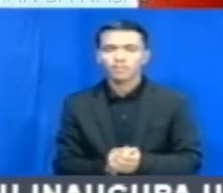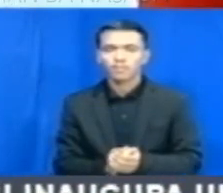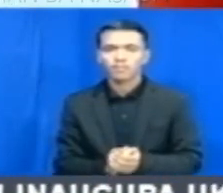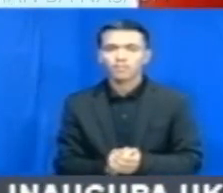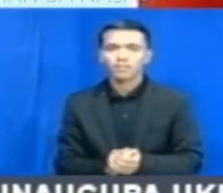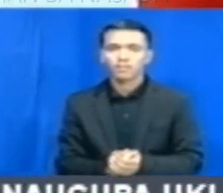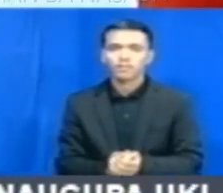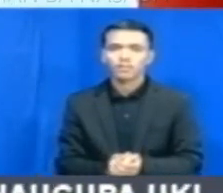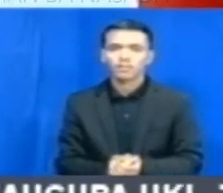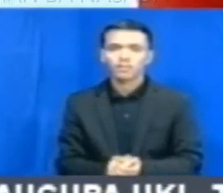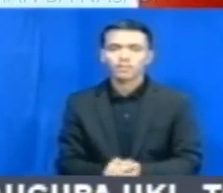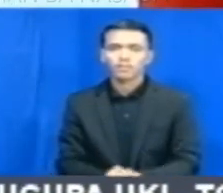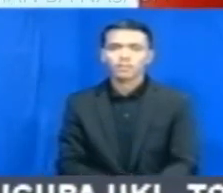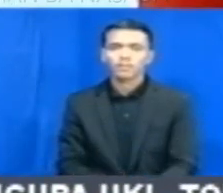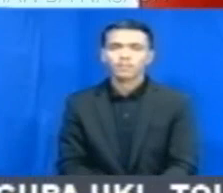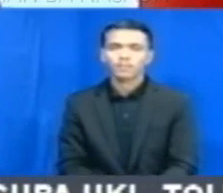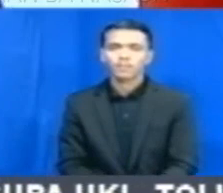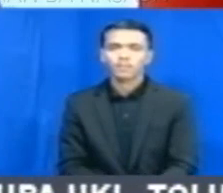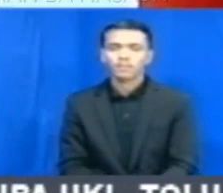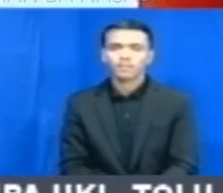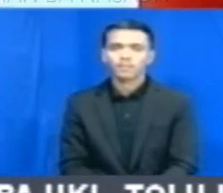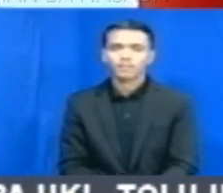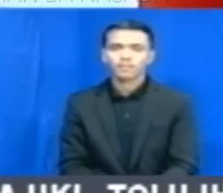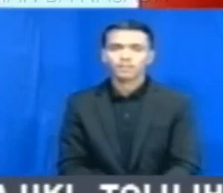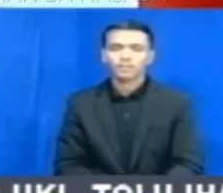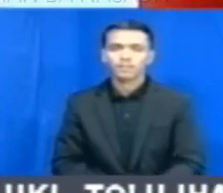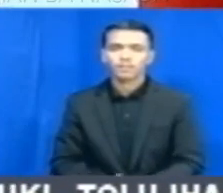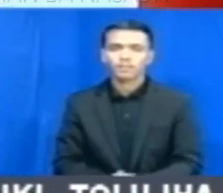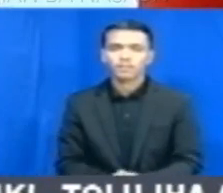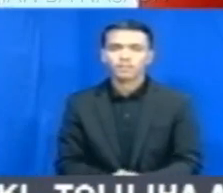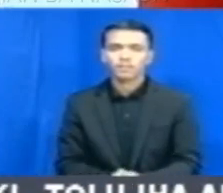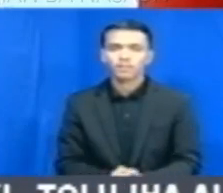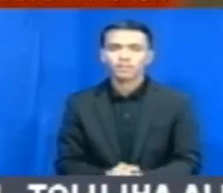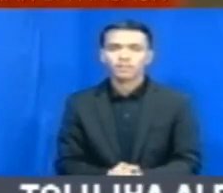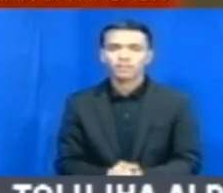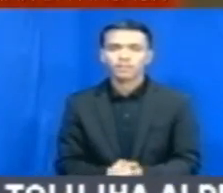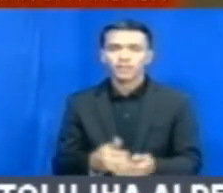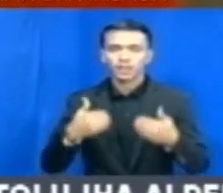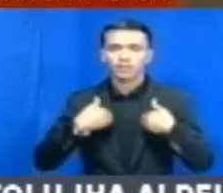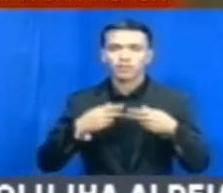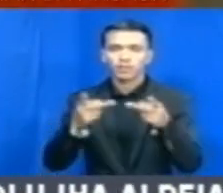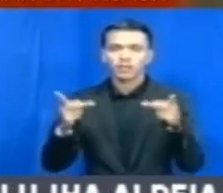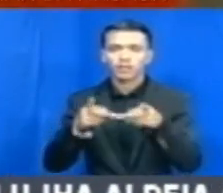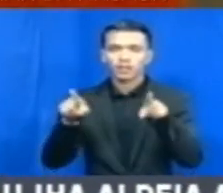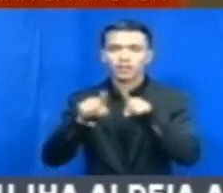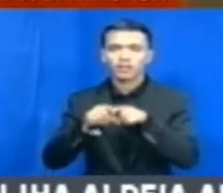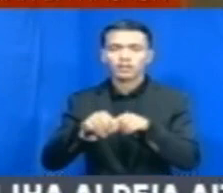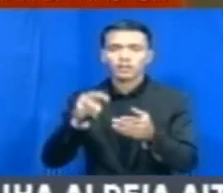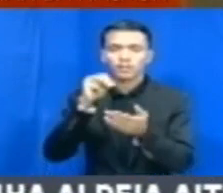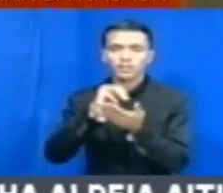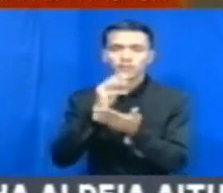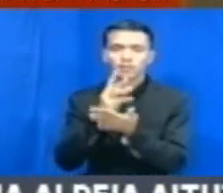technical skills yang sangat penting untuk sebuah development atau pembangunan. Ia Fatin Hanesan, Secretário de